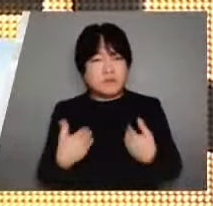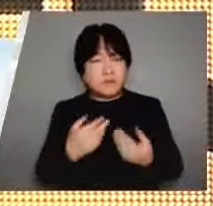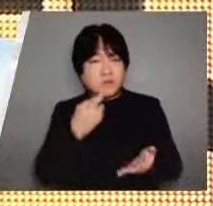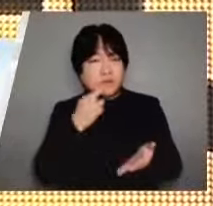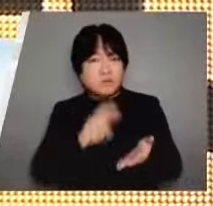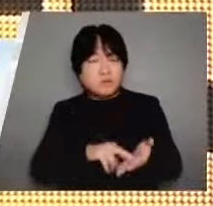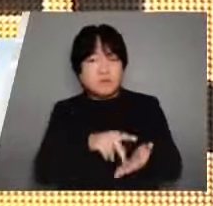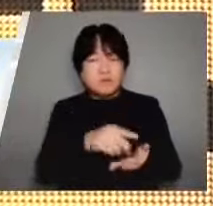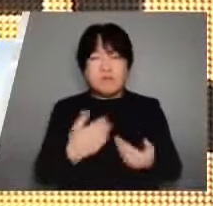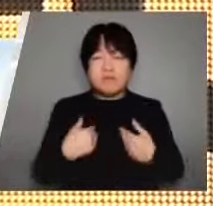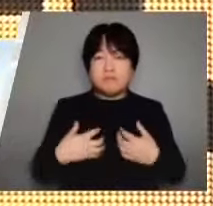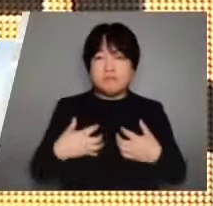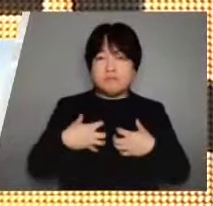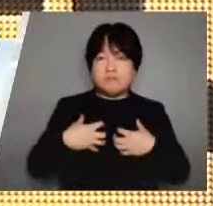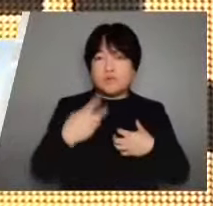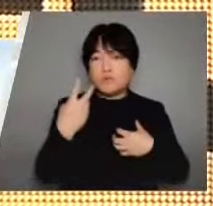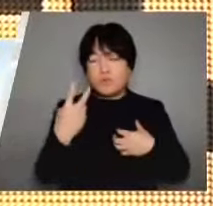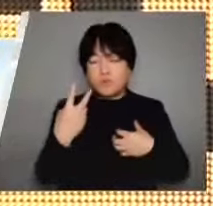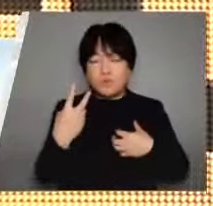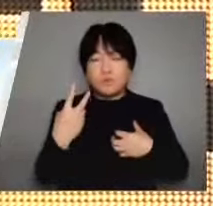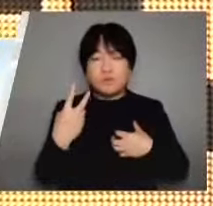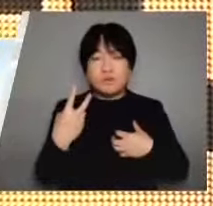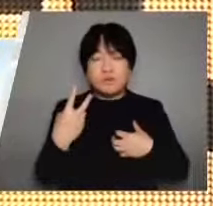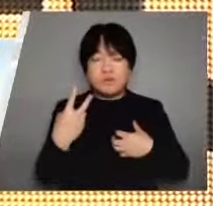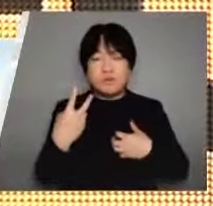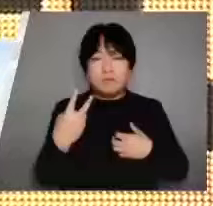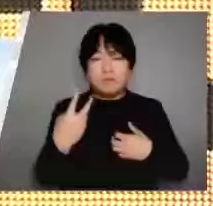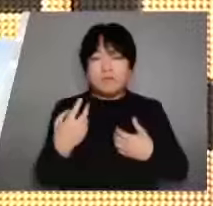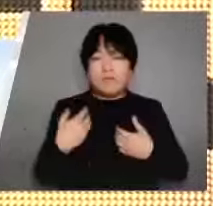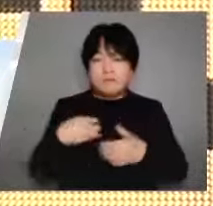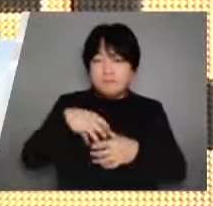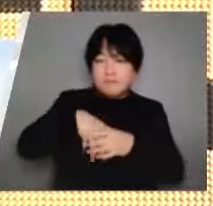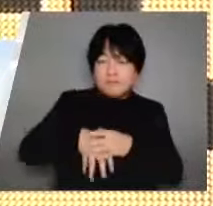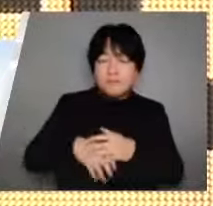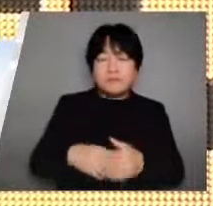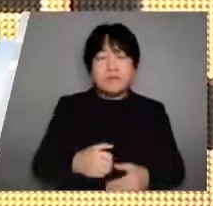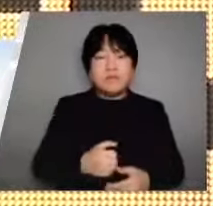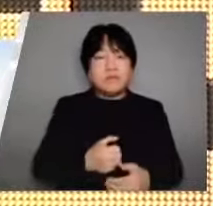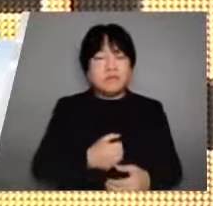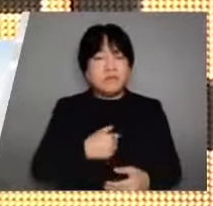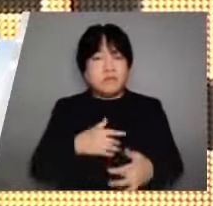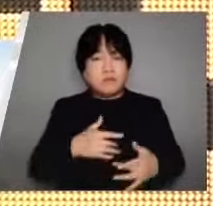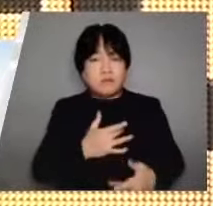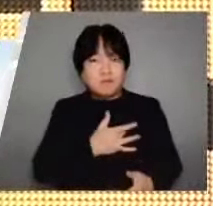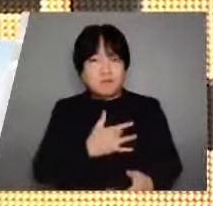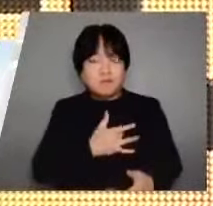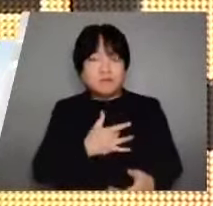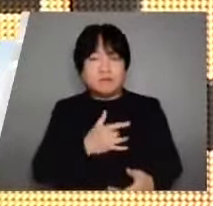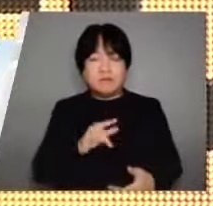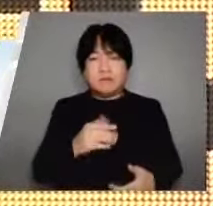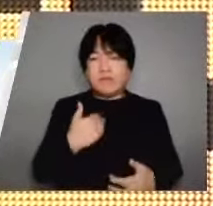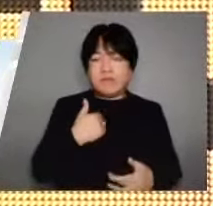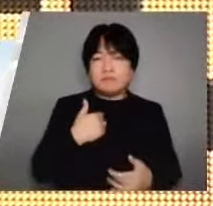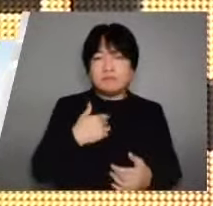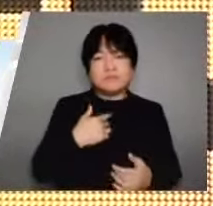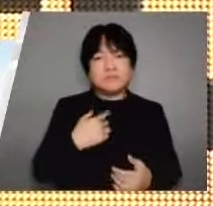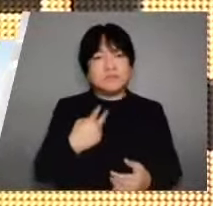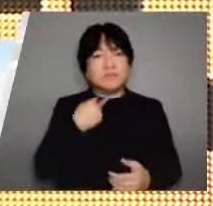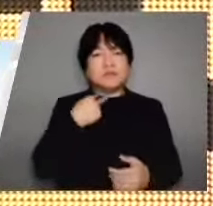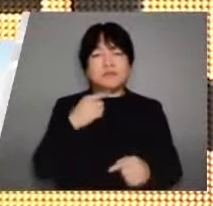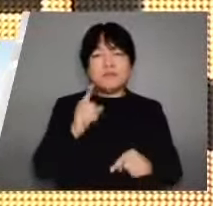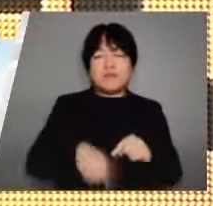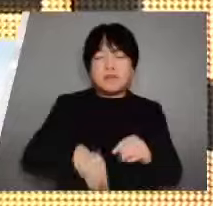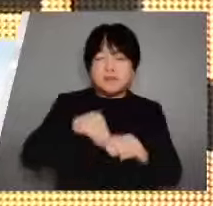na 2 artery sa kanyang puso ang nabarahan. Tapos yung kanyang lungs, merong consolidation, ibig sabihin